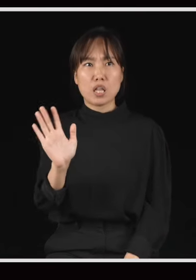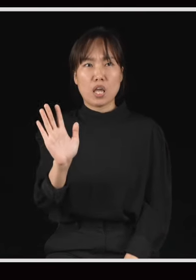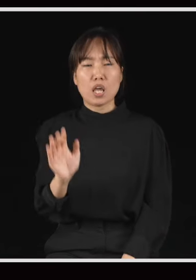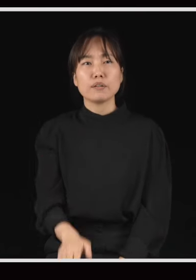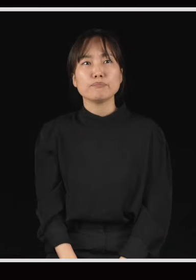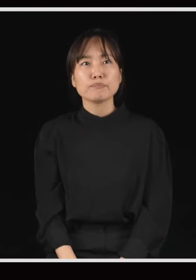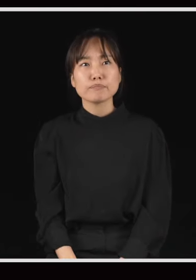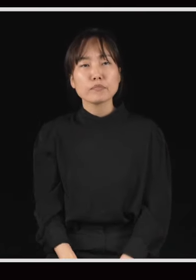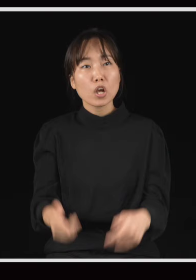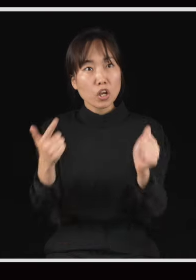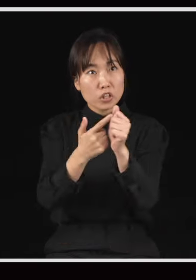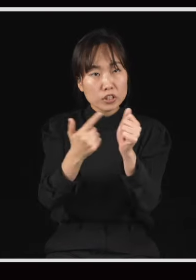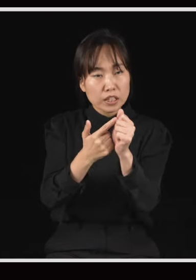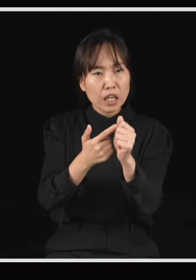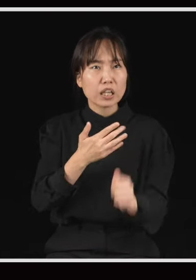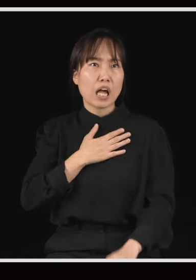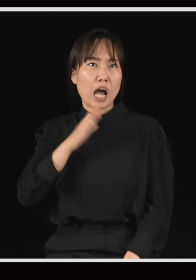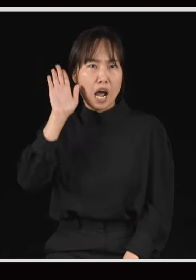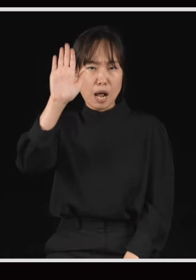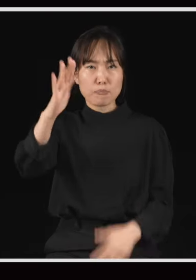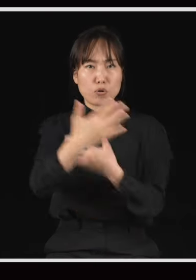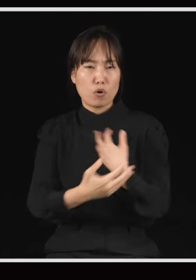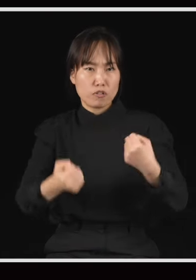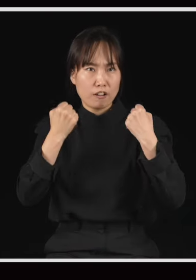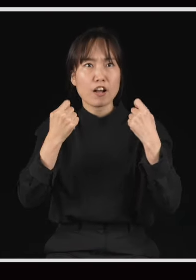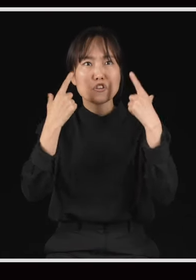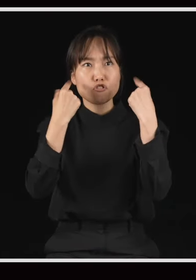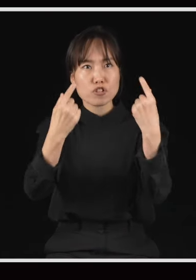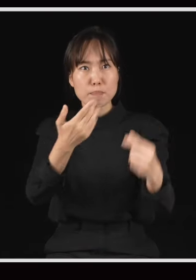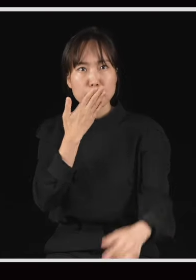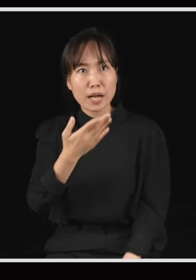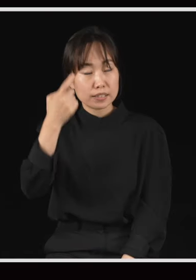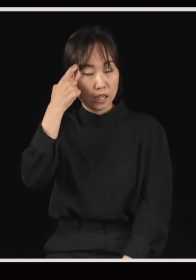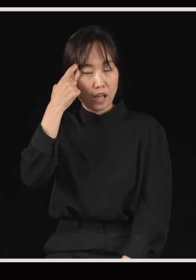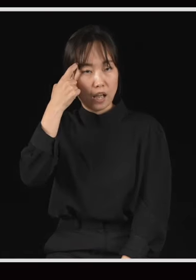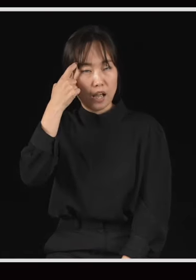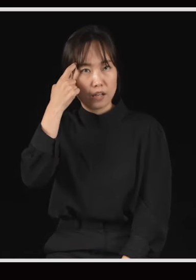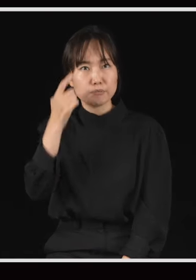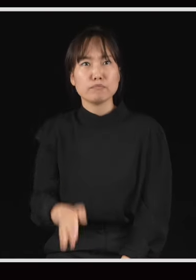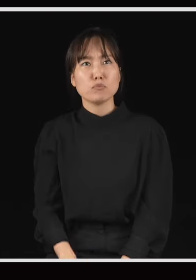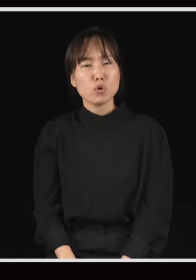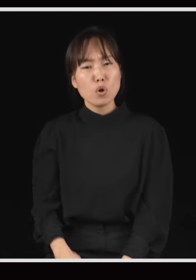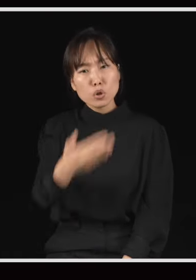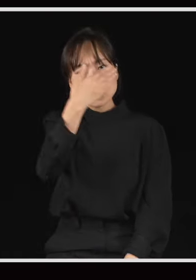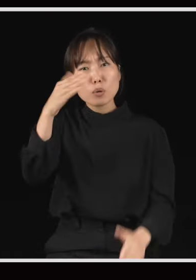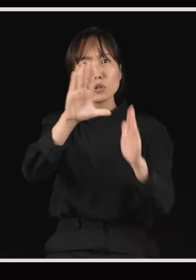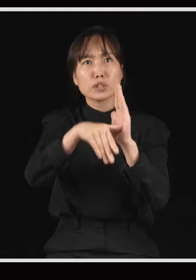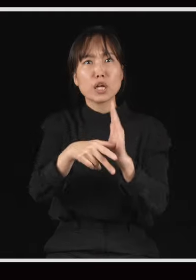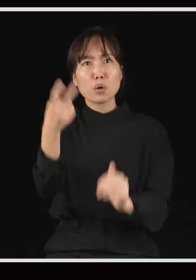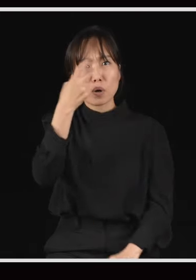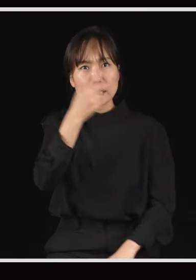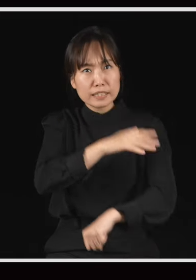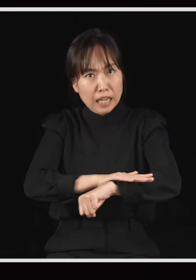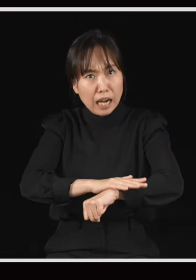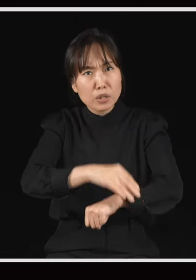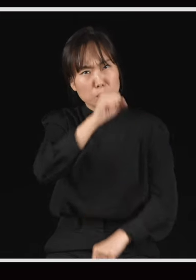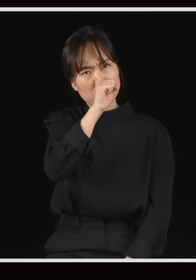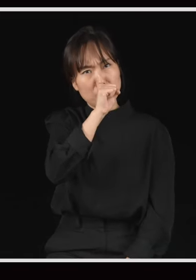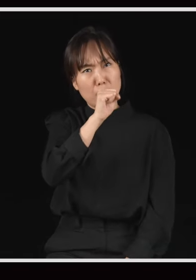운영 시스템이 일정하다고 생각하는 오류가 있습니다. 젊었을 때 하면 좋은데 그거를 나이가 들어서 하는 경우가 많죠. 반대로도